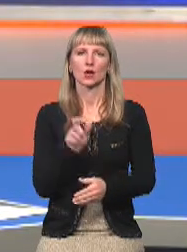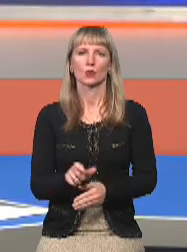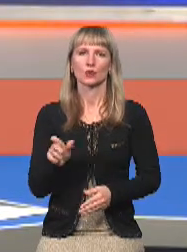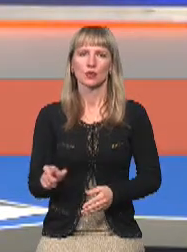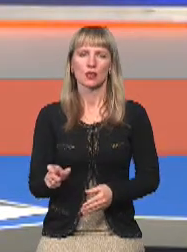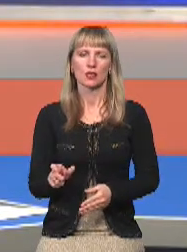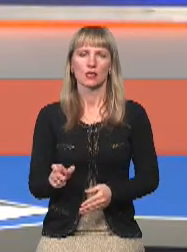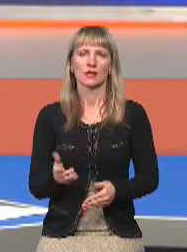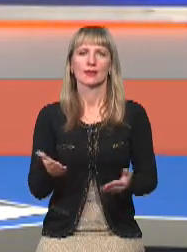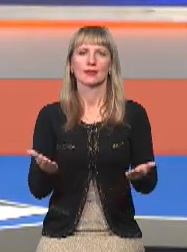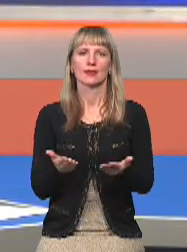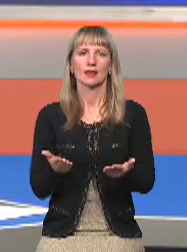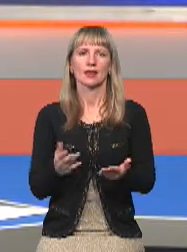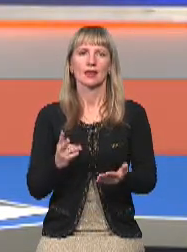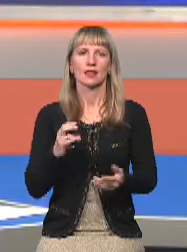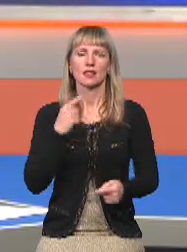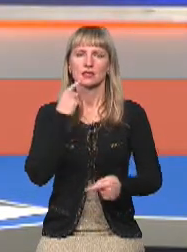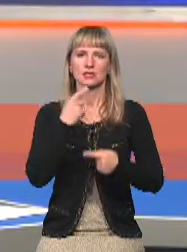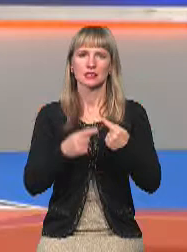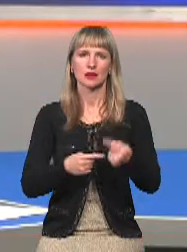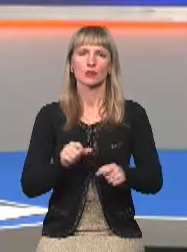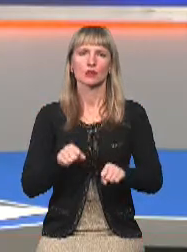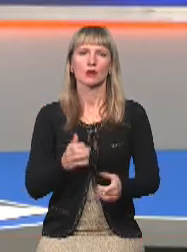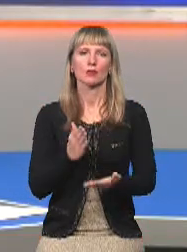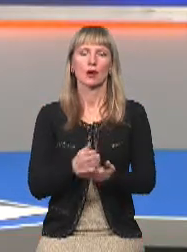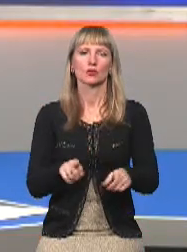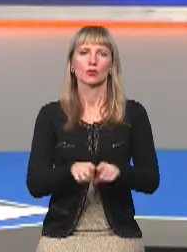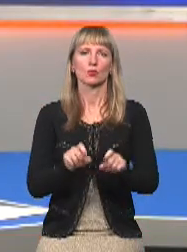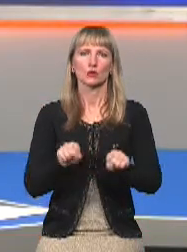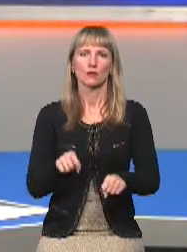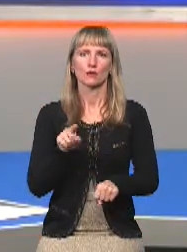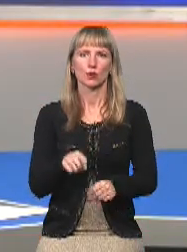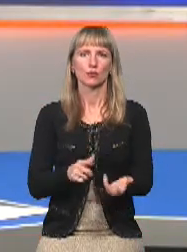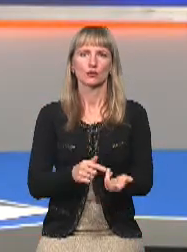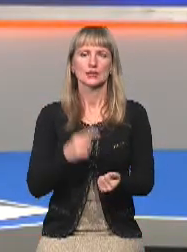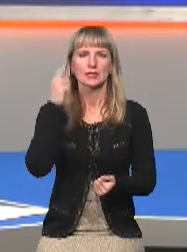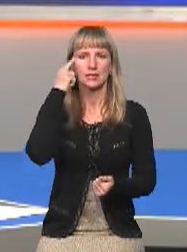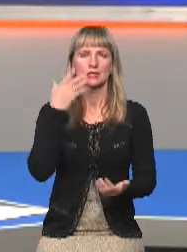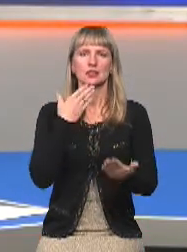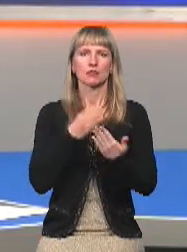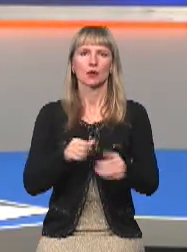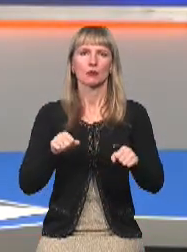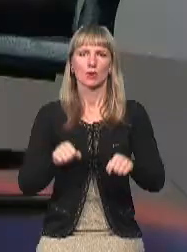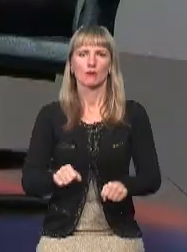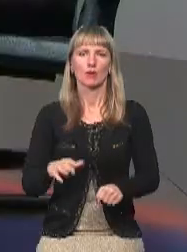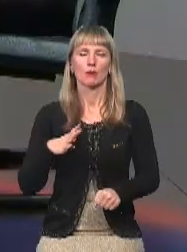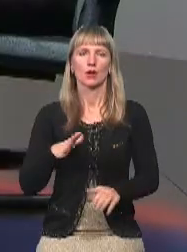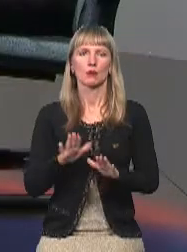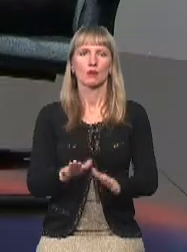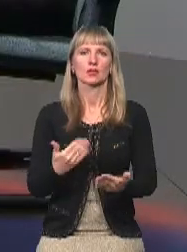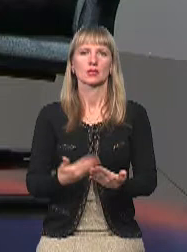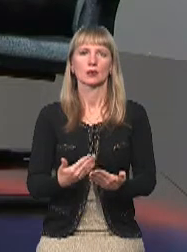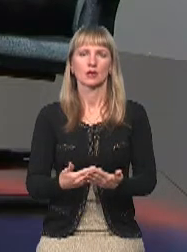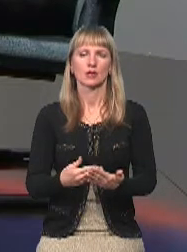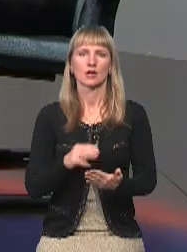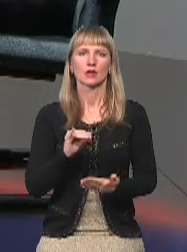людей, так, які не завжди, можливо, мають і таку можливість, в тому числі, знати свої права. Перебуваючи, наприклад, і